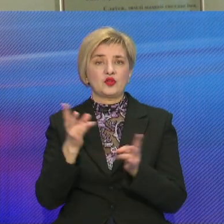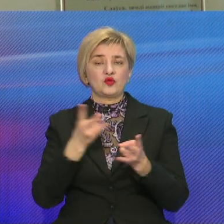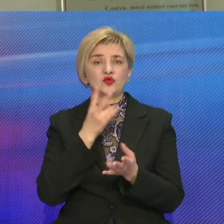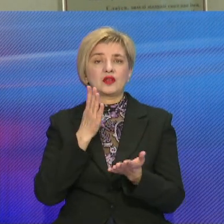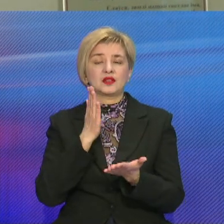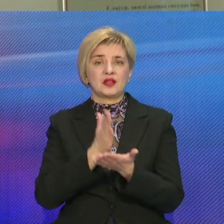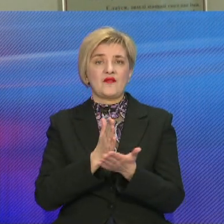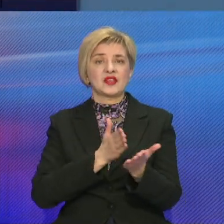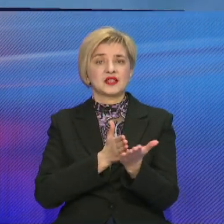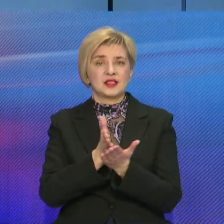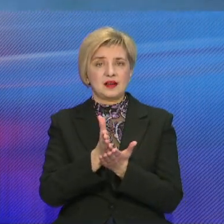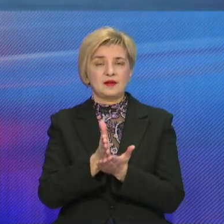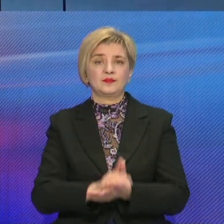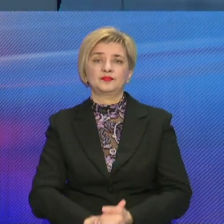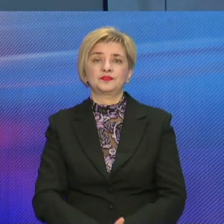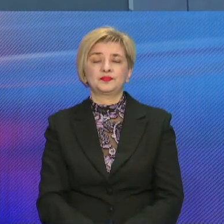будем в этом направлении двигаться.